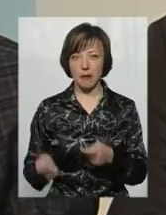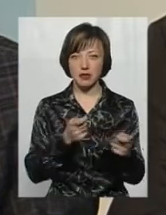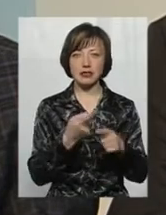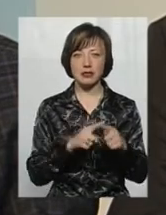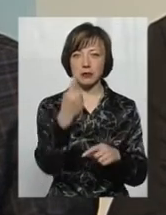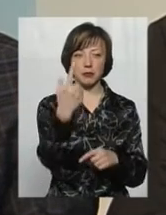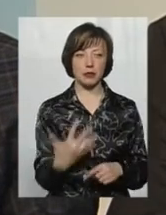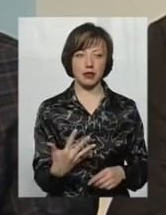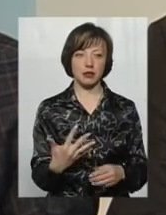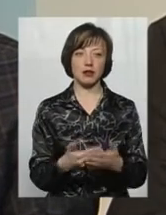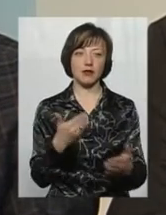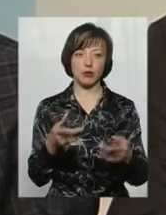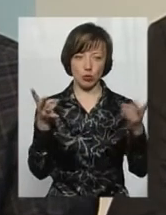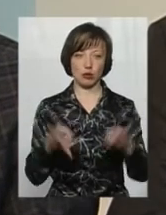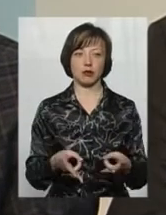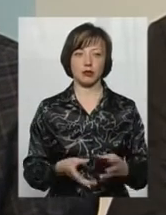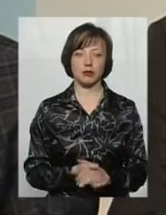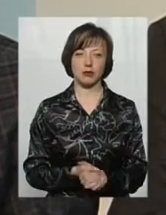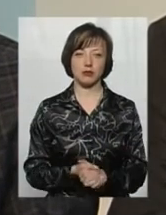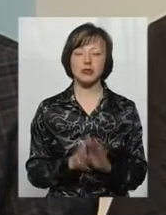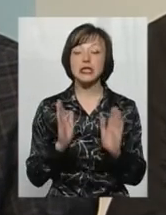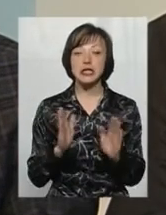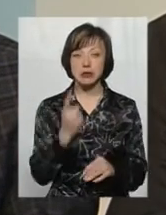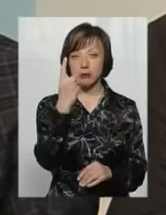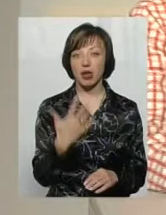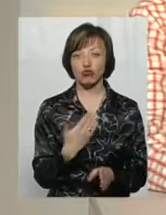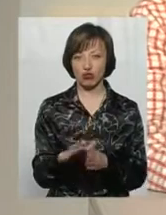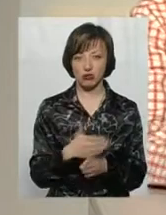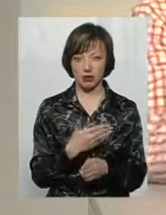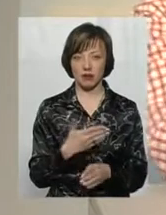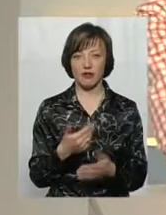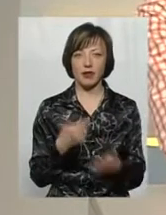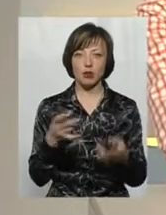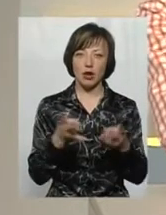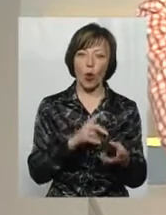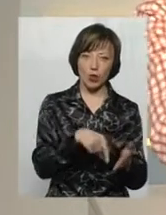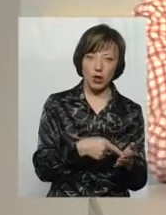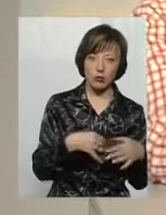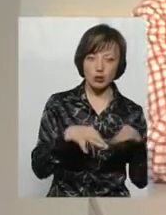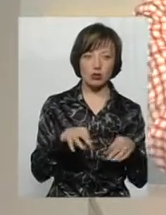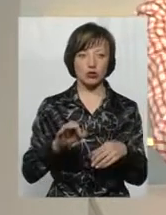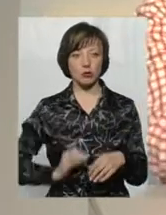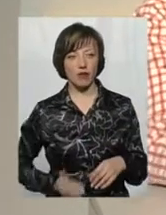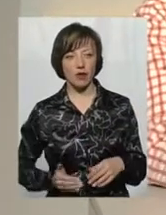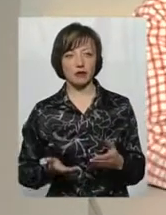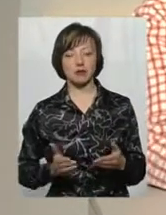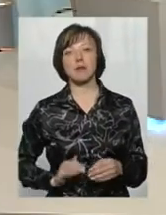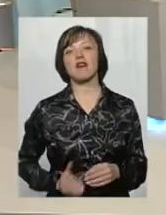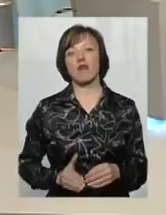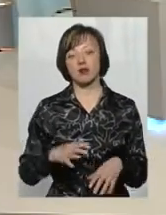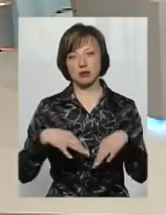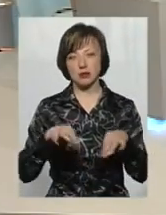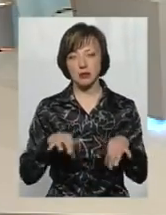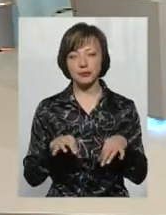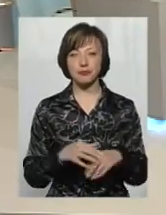частина від потреби приблизно. П'ята частина це комунальному транспорту чи це приватному? Це приватному.